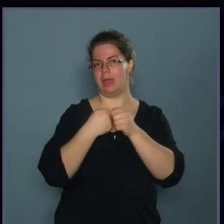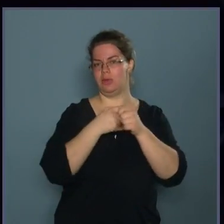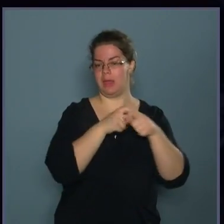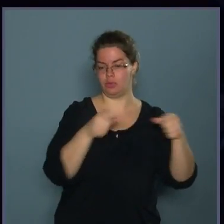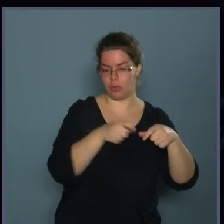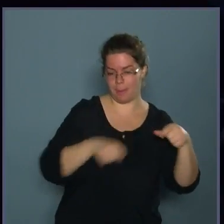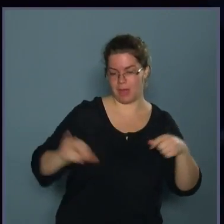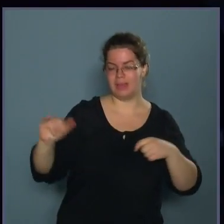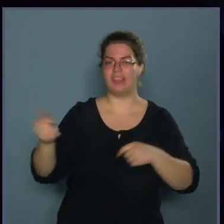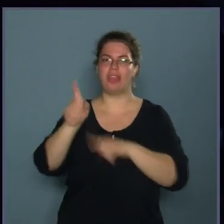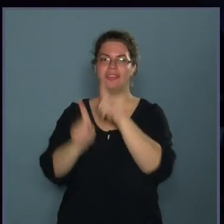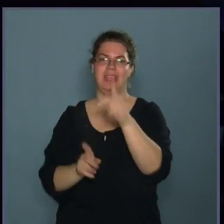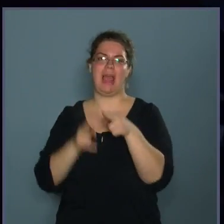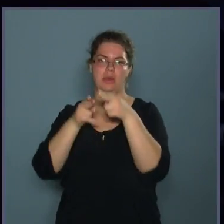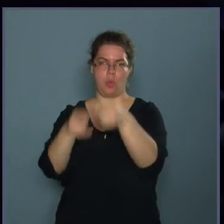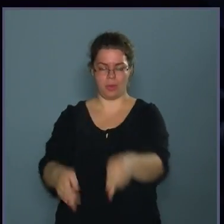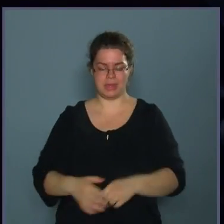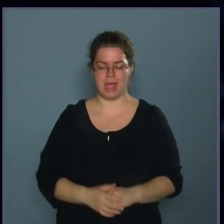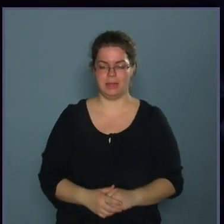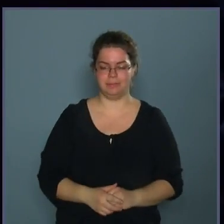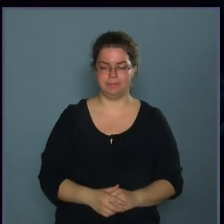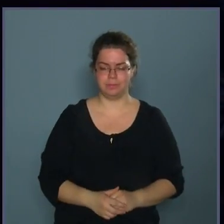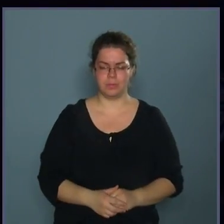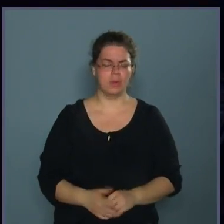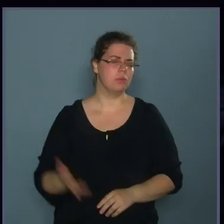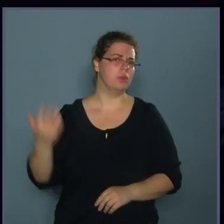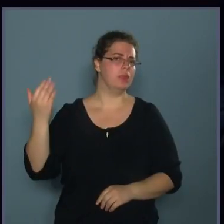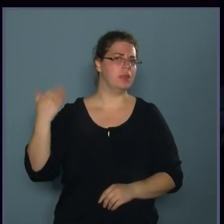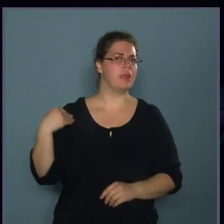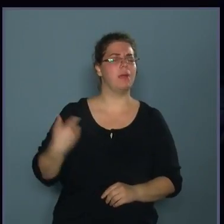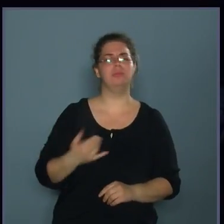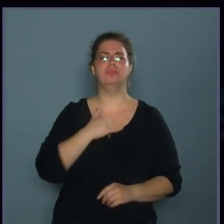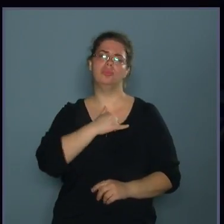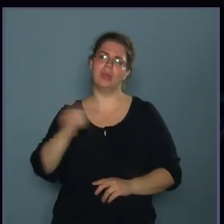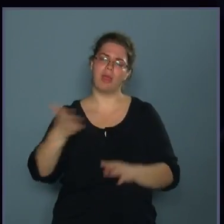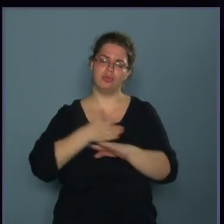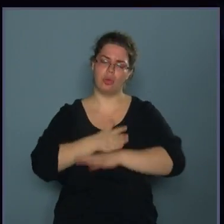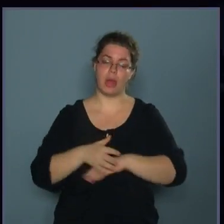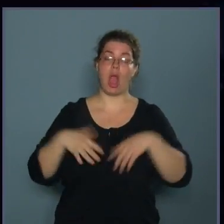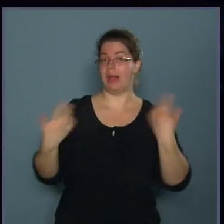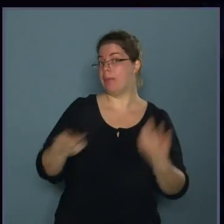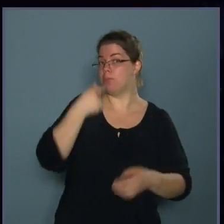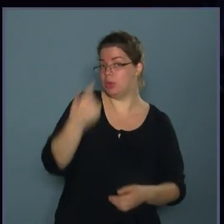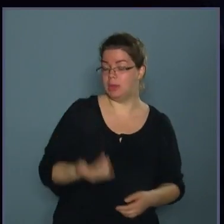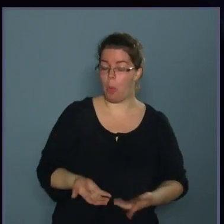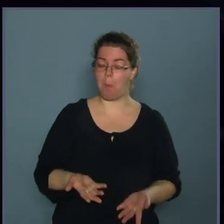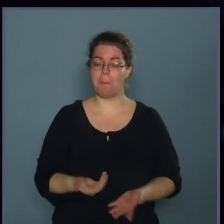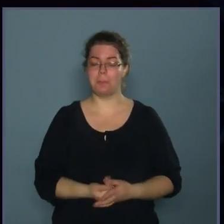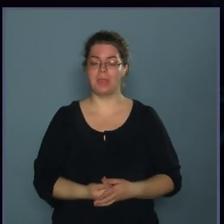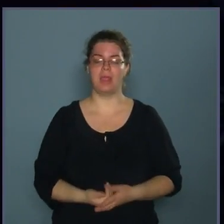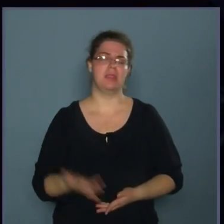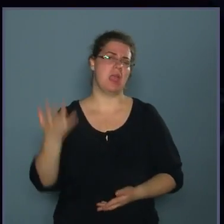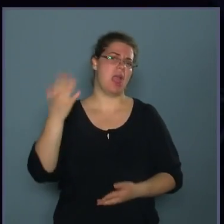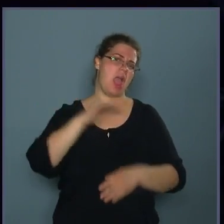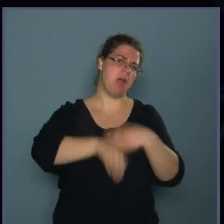Dunapartot és a Sétáló utcánkat. Az elmúlt évek során, akár mondhatom az elmúlt 50